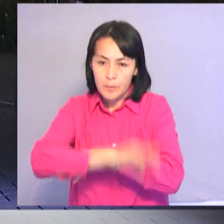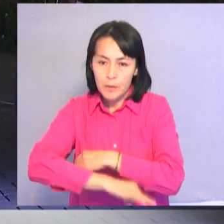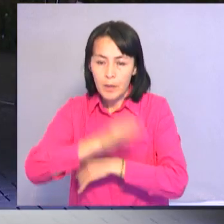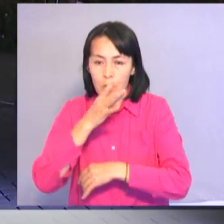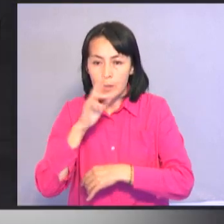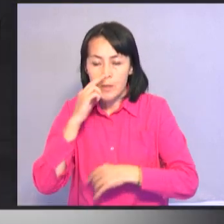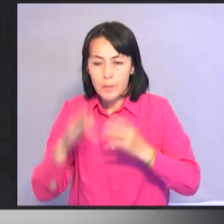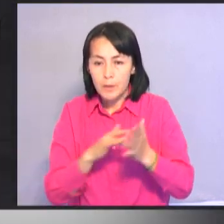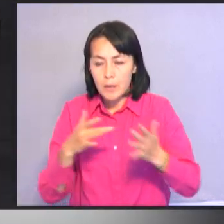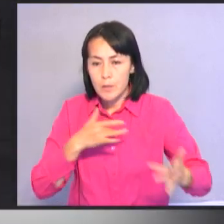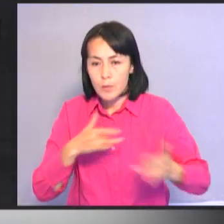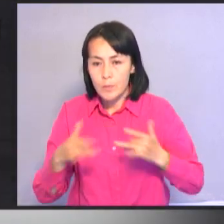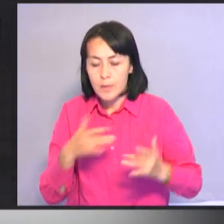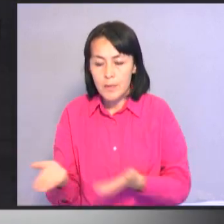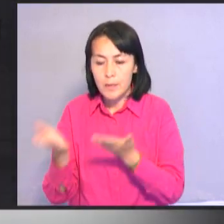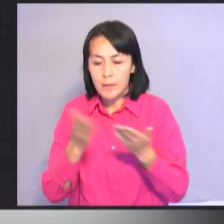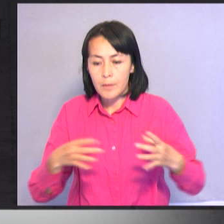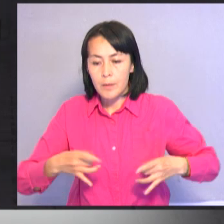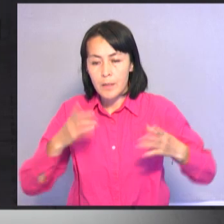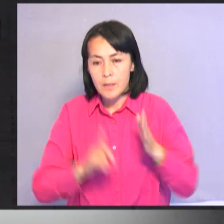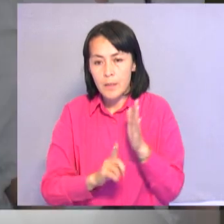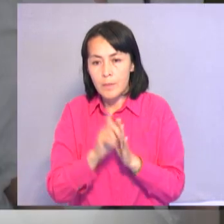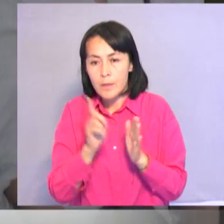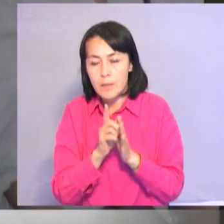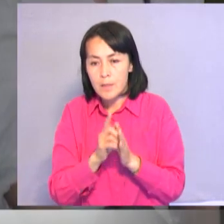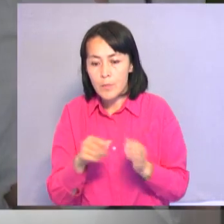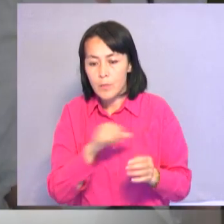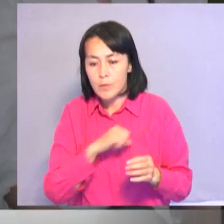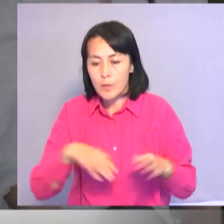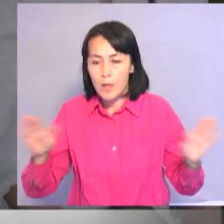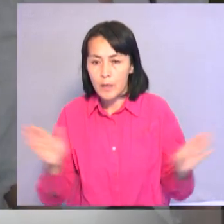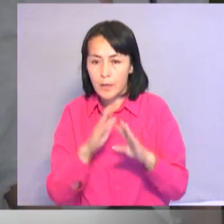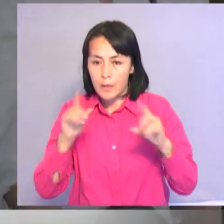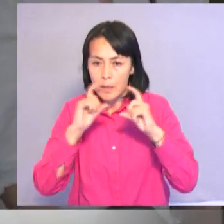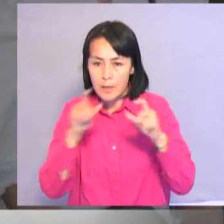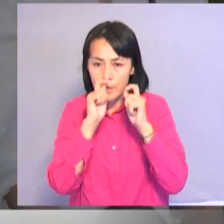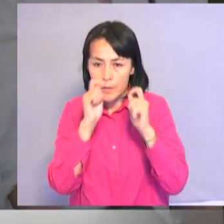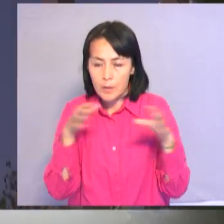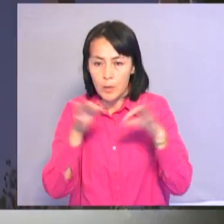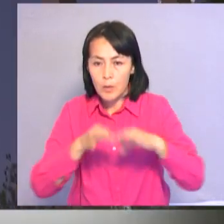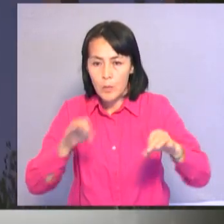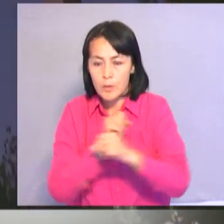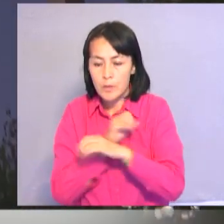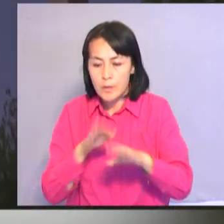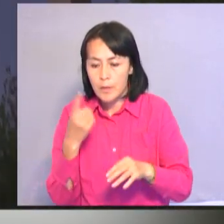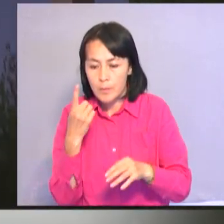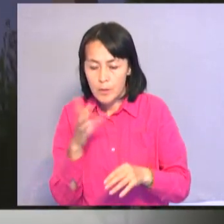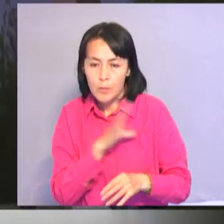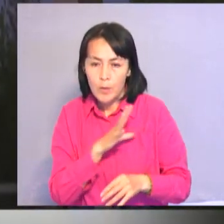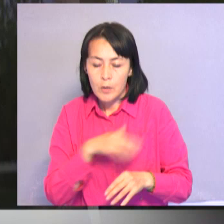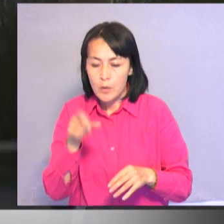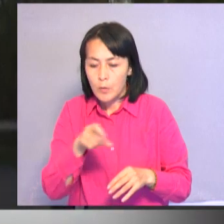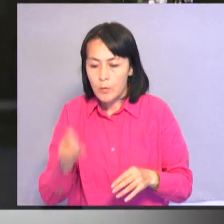шымкенттік өнерпаздар сахнаға шыға бастады. Кеште эстрада әншілері өнер көрсетіп халықты қуантты. Тәуелсіздік саябағында концерт алғаш рет болып жатса